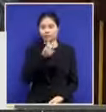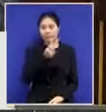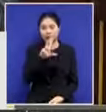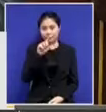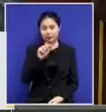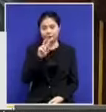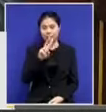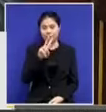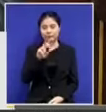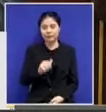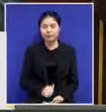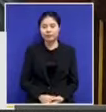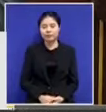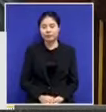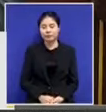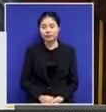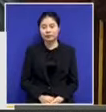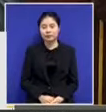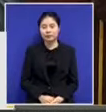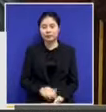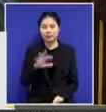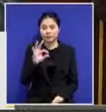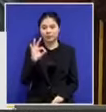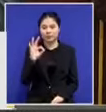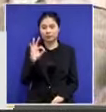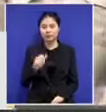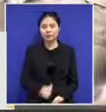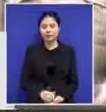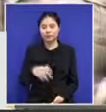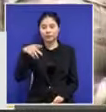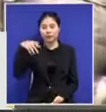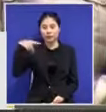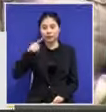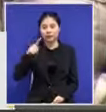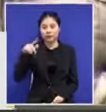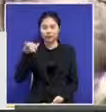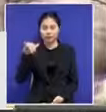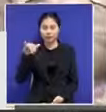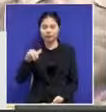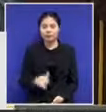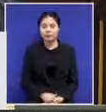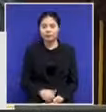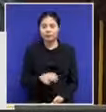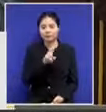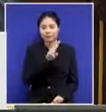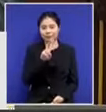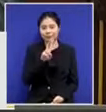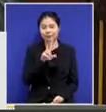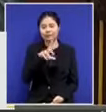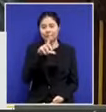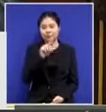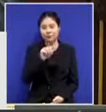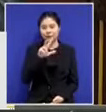222นายเทิดพงษ์ชัยนัน ท์พลเอกประยุทธ์จันทร์โอชาครับ